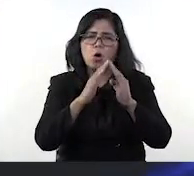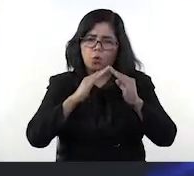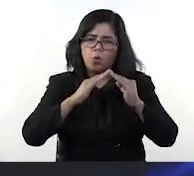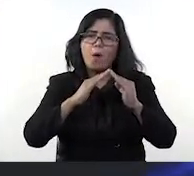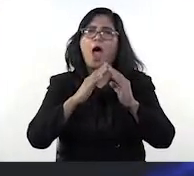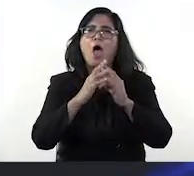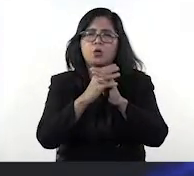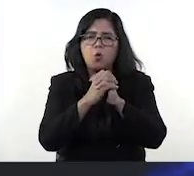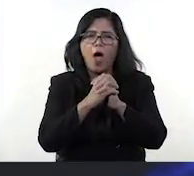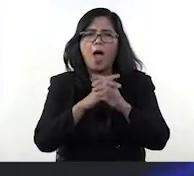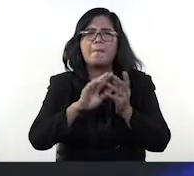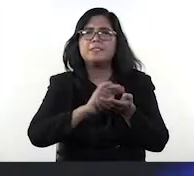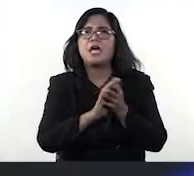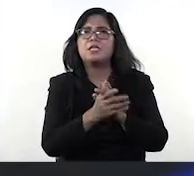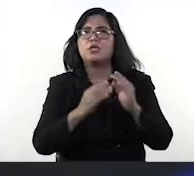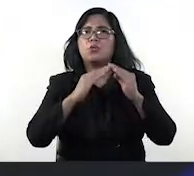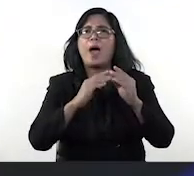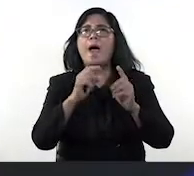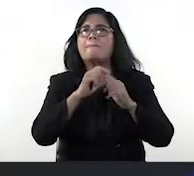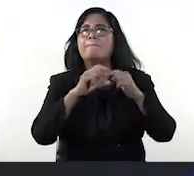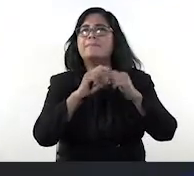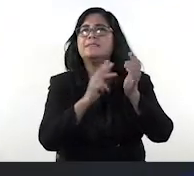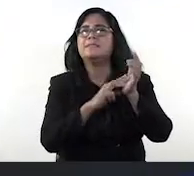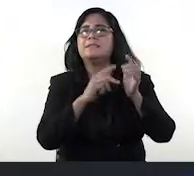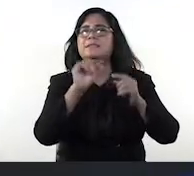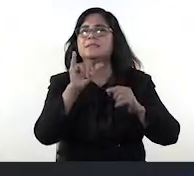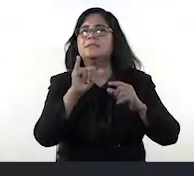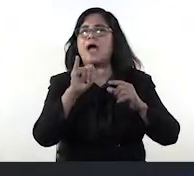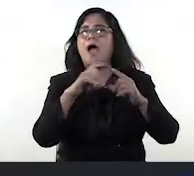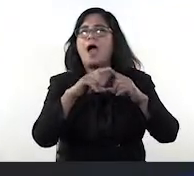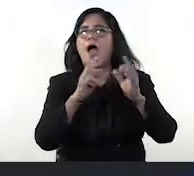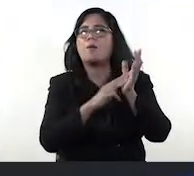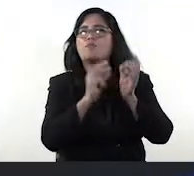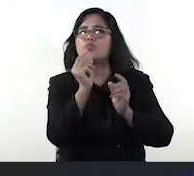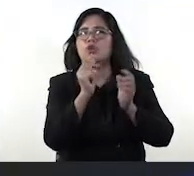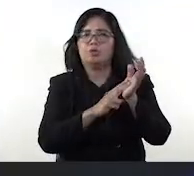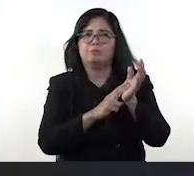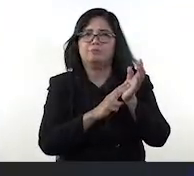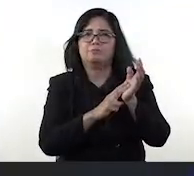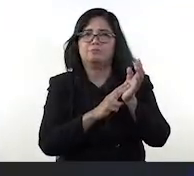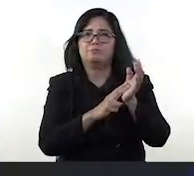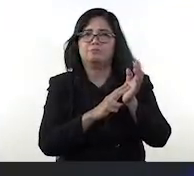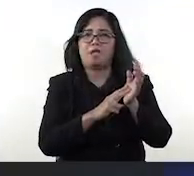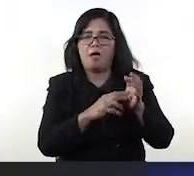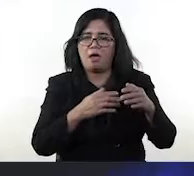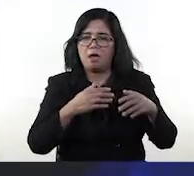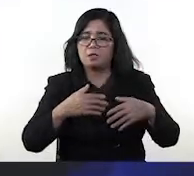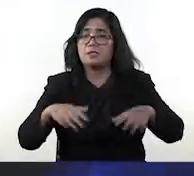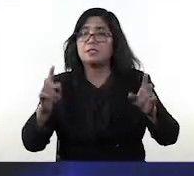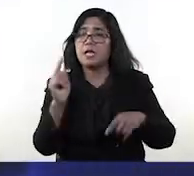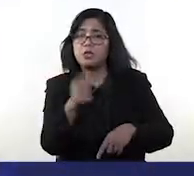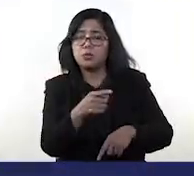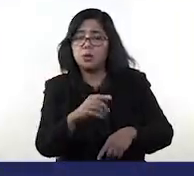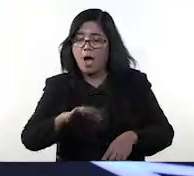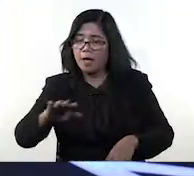nggak jelas lu sejarah tapi setelah itu Hai anak-anak datang orang-orang datang kepalanya